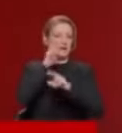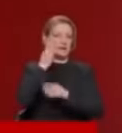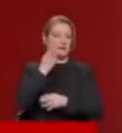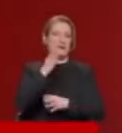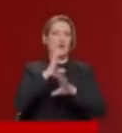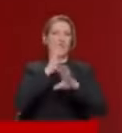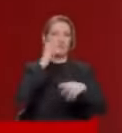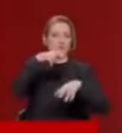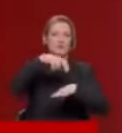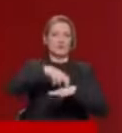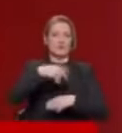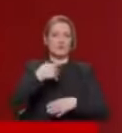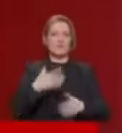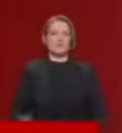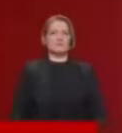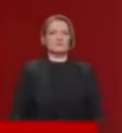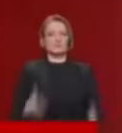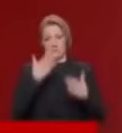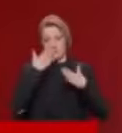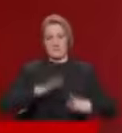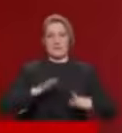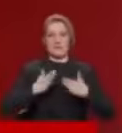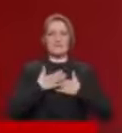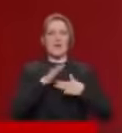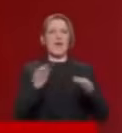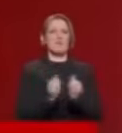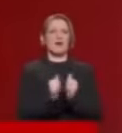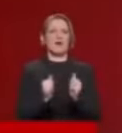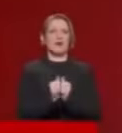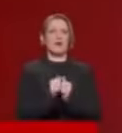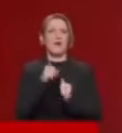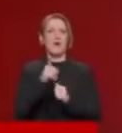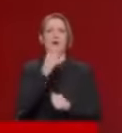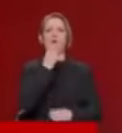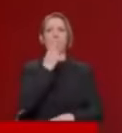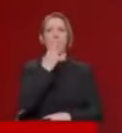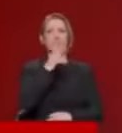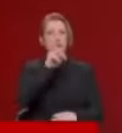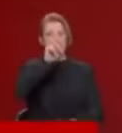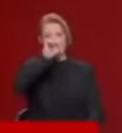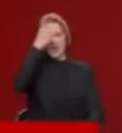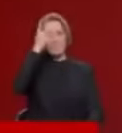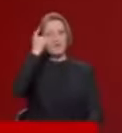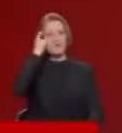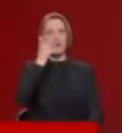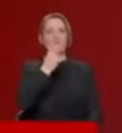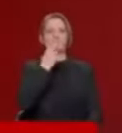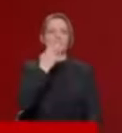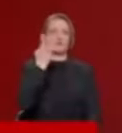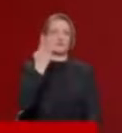ya otobüsün üstünde ben de hazır oldu bekledim yani hep beraber. O konuşmada yapayalnız konuşaydı. Efendim şimdi